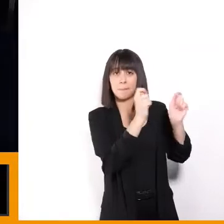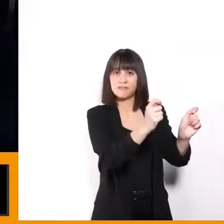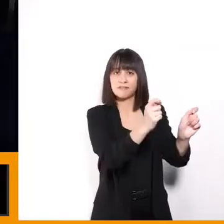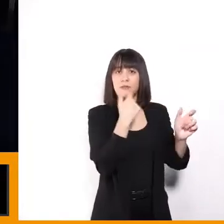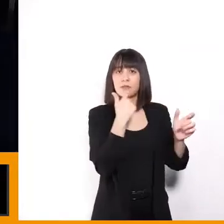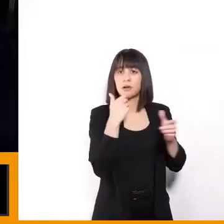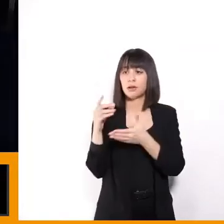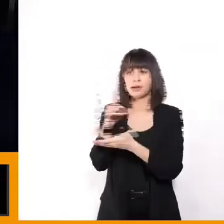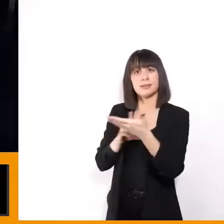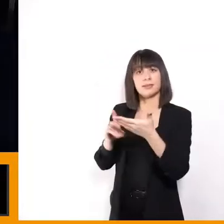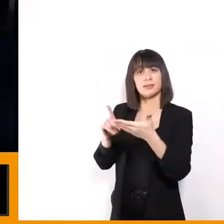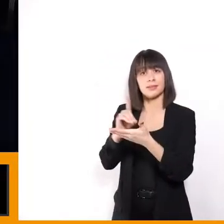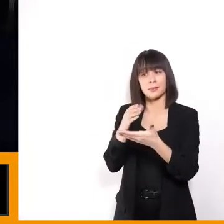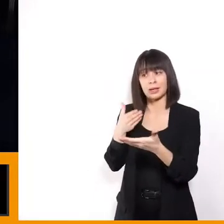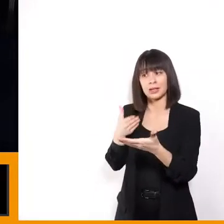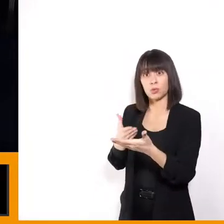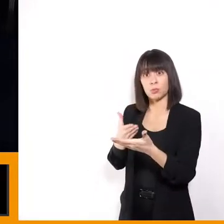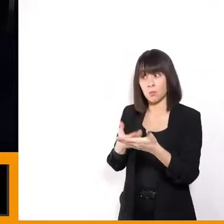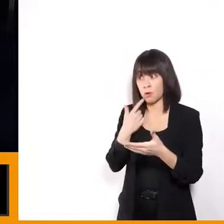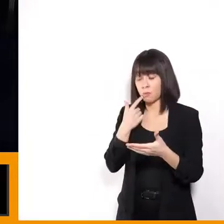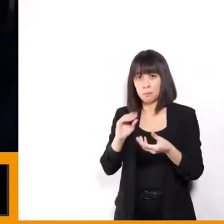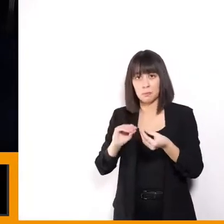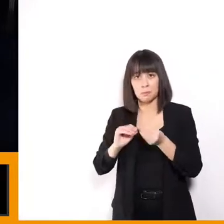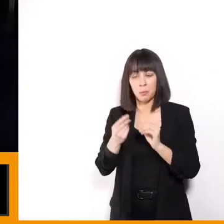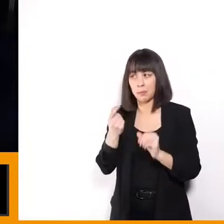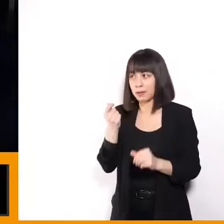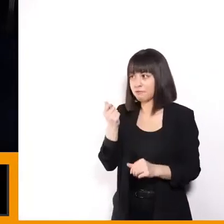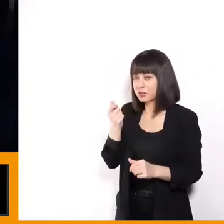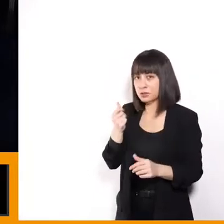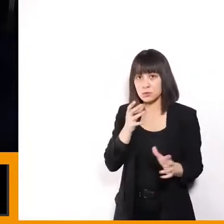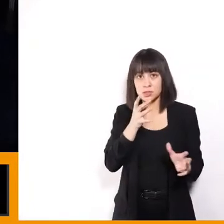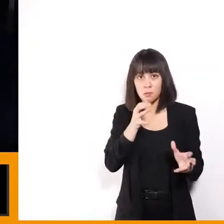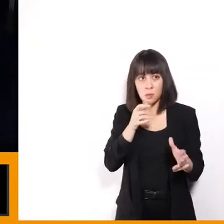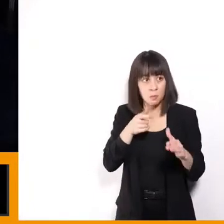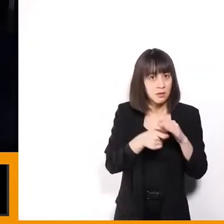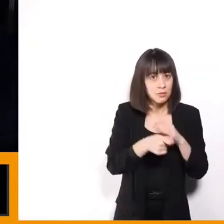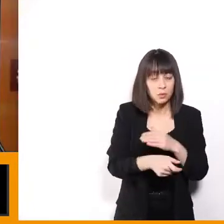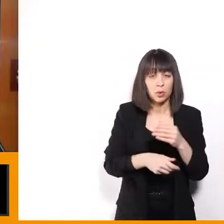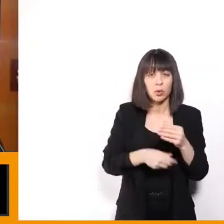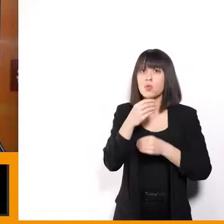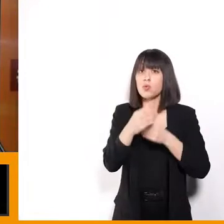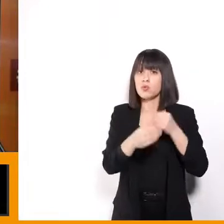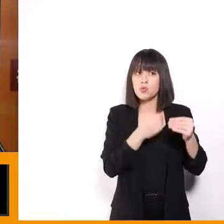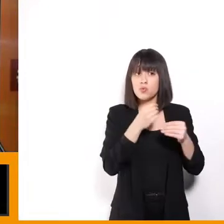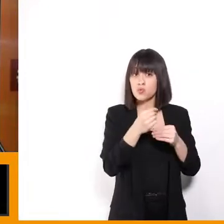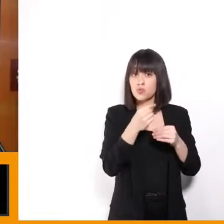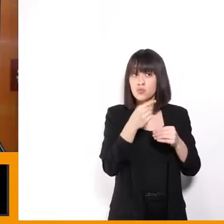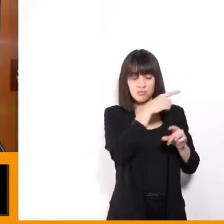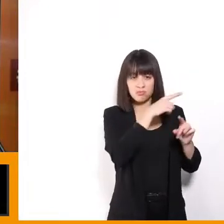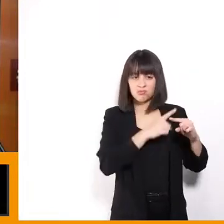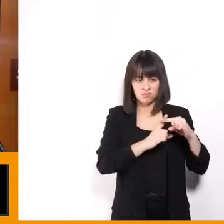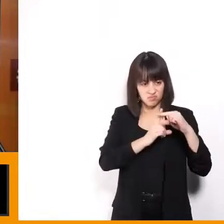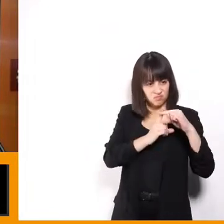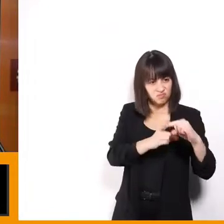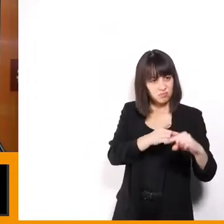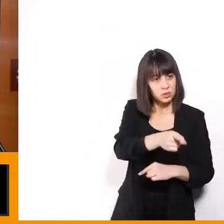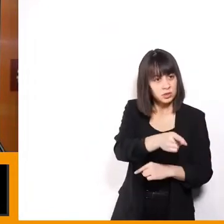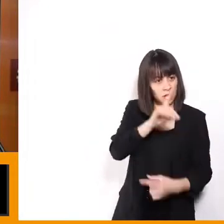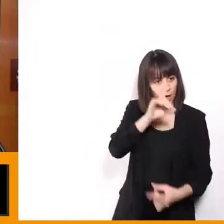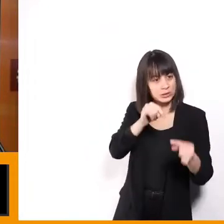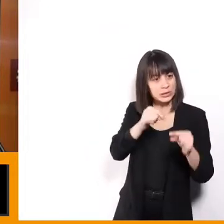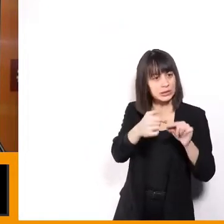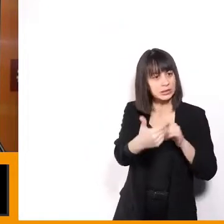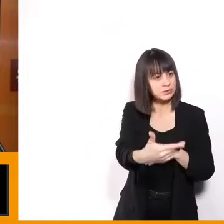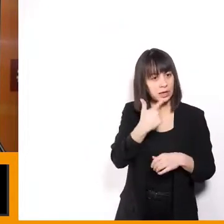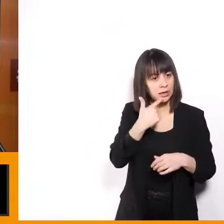pas forcément pour des raisons financières, mais également parfois de pouvoir pointer du doigt des départements qui ne respectent pas cet enjeu-là. Voilà, donc l'idée, c'est vraiment